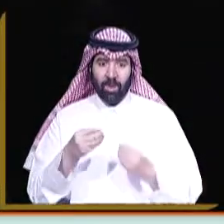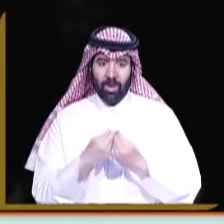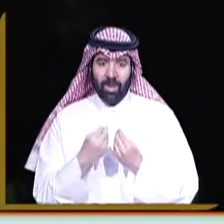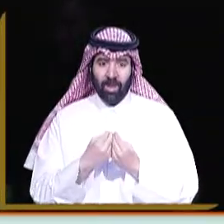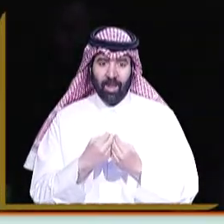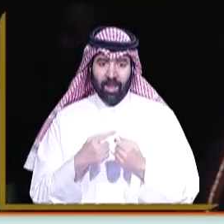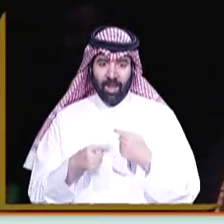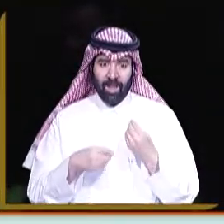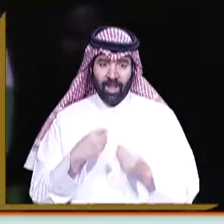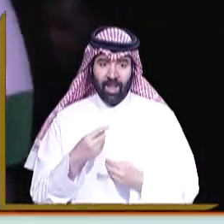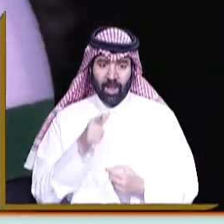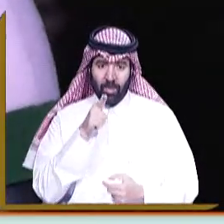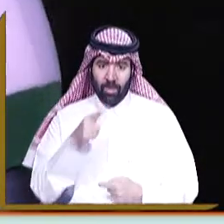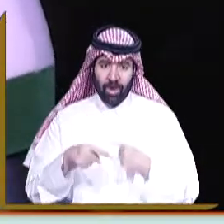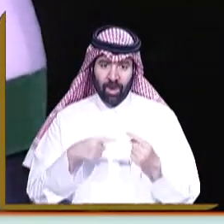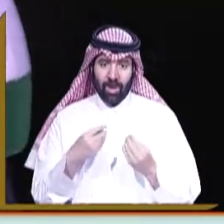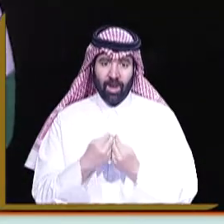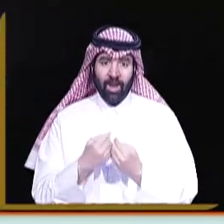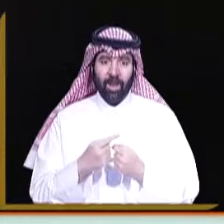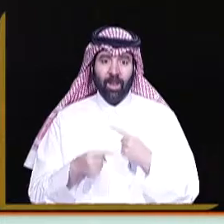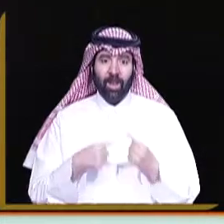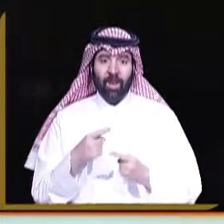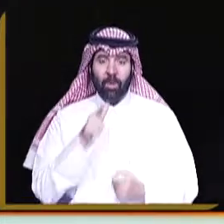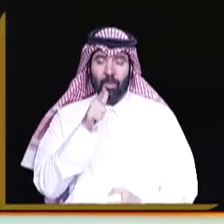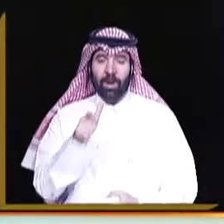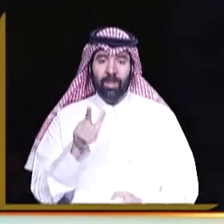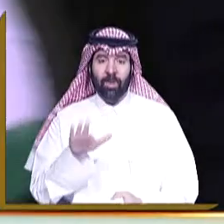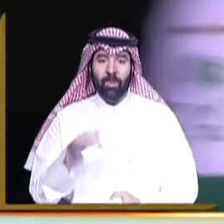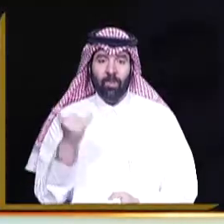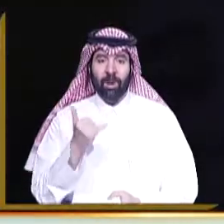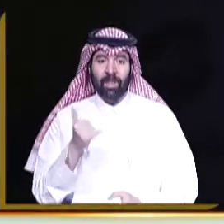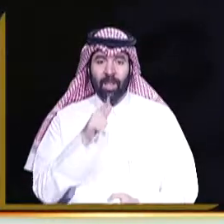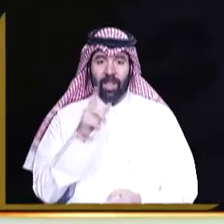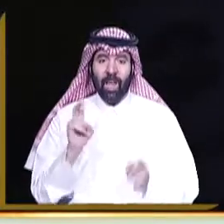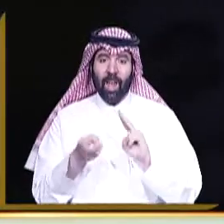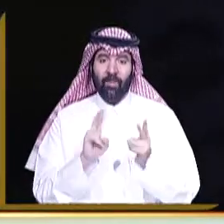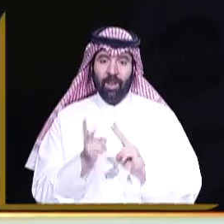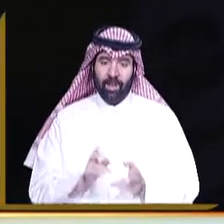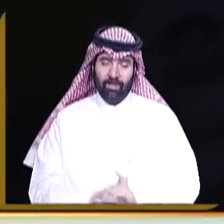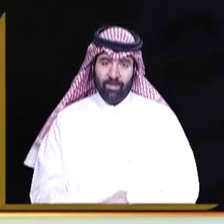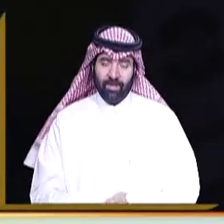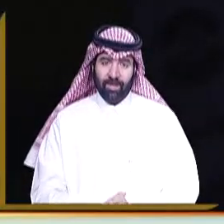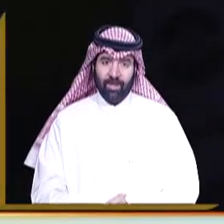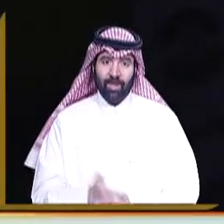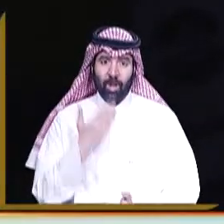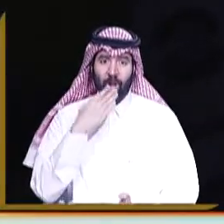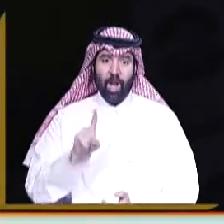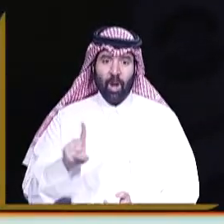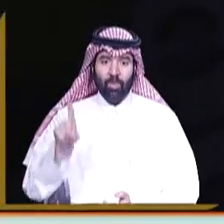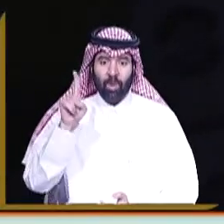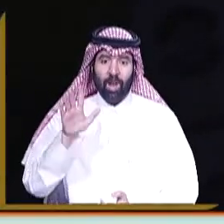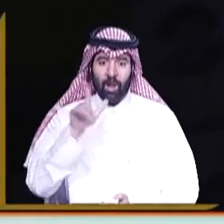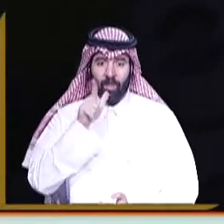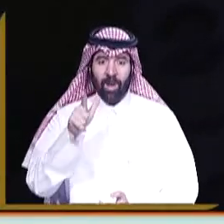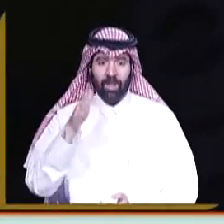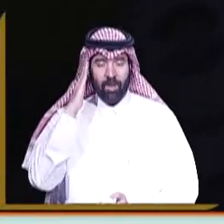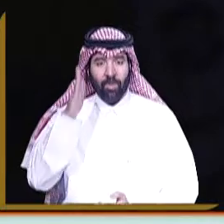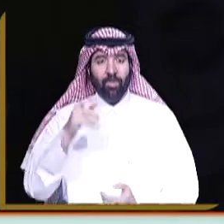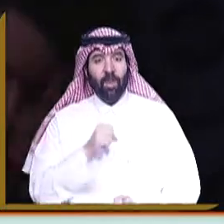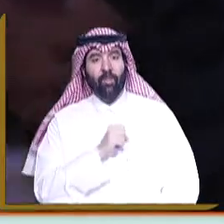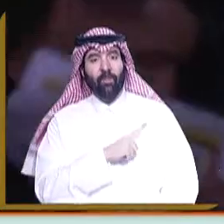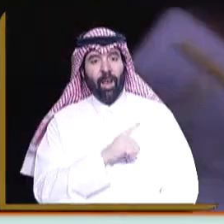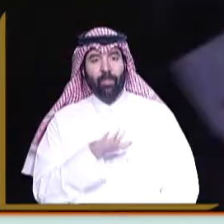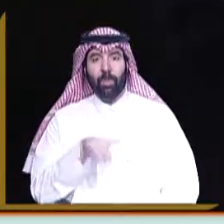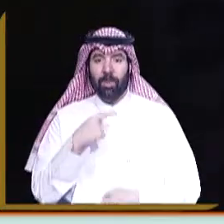هذا عن مشاعرك لهذه الحفل. أولا الحمد لله رب العالمين، مشاعر الفرحة لا توصف